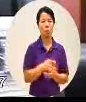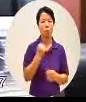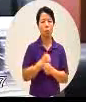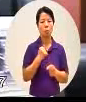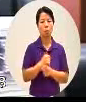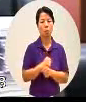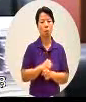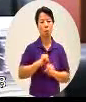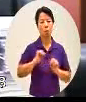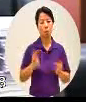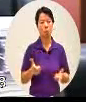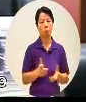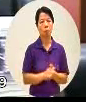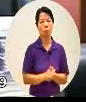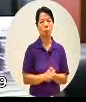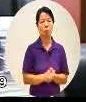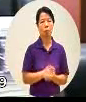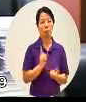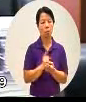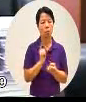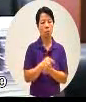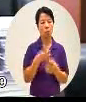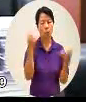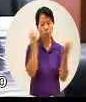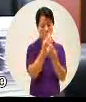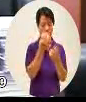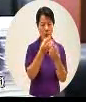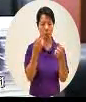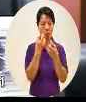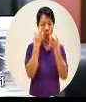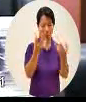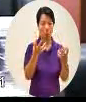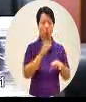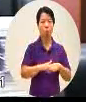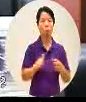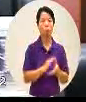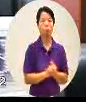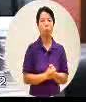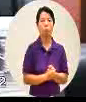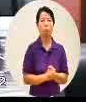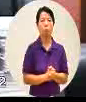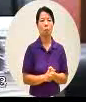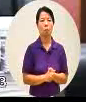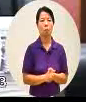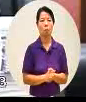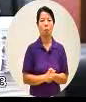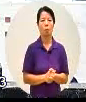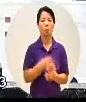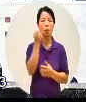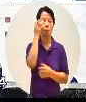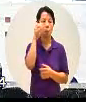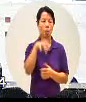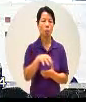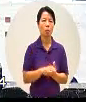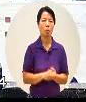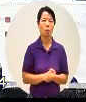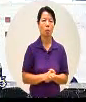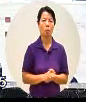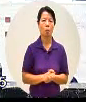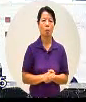会不一样，让本席对你刮目相看。 叶路远讲观光，讲观光啦